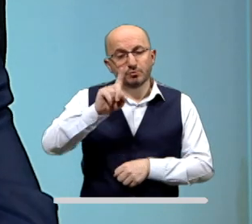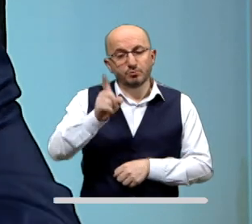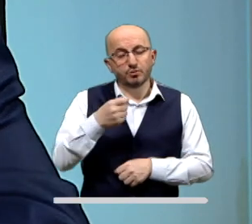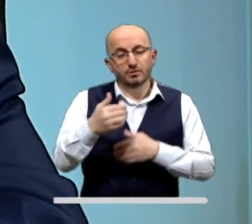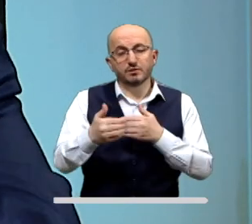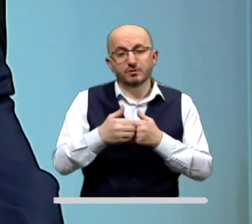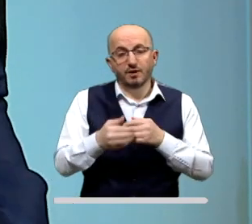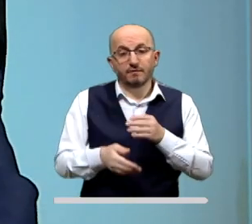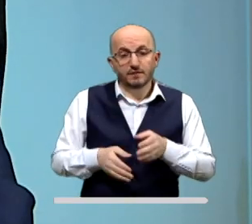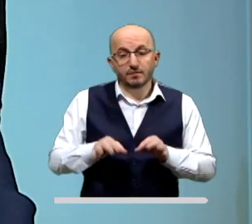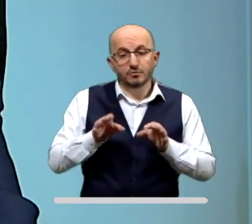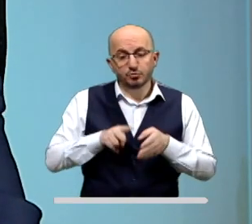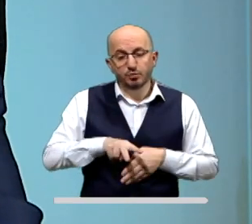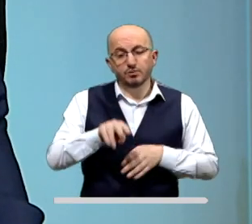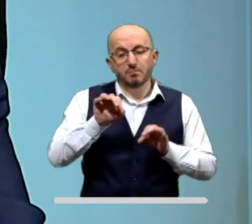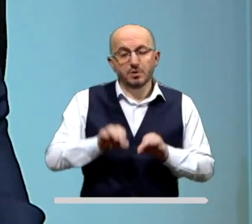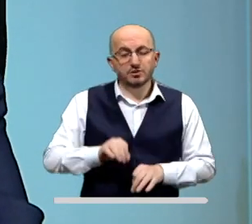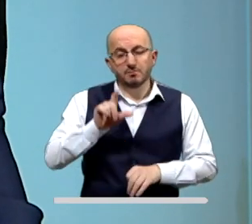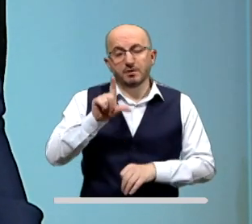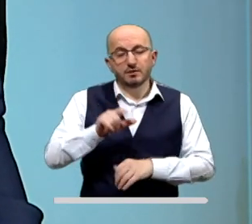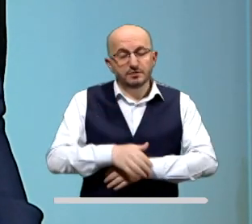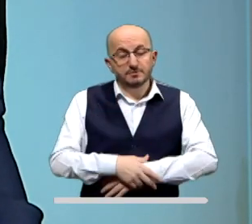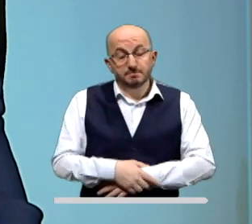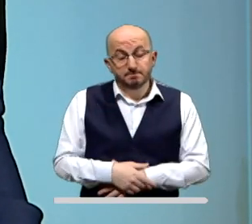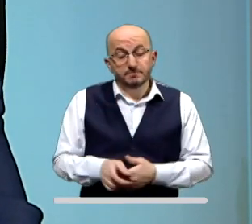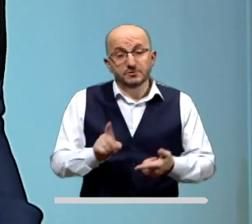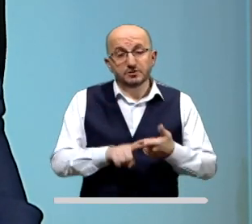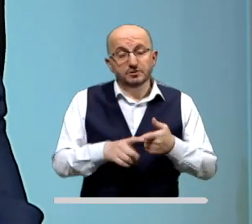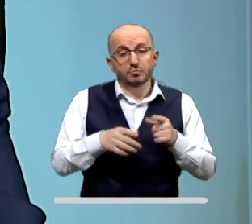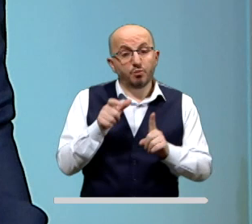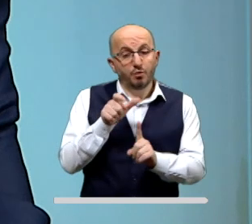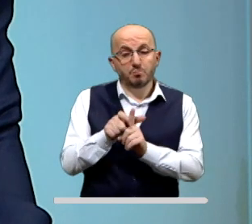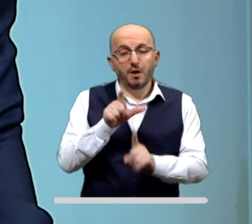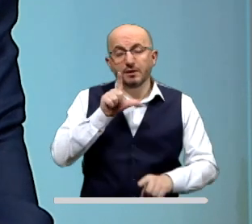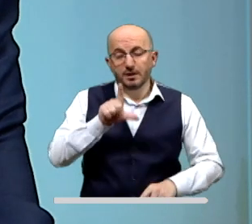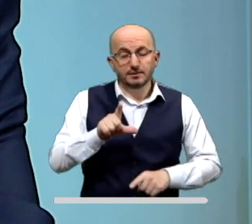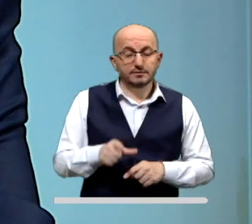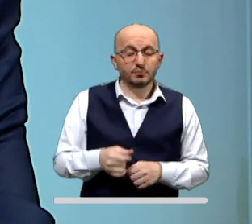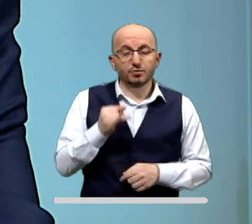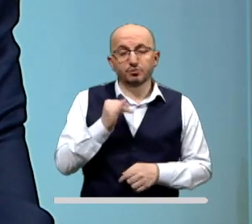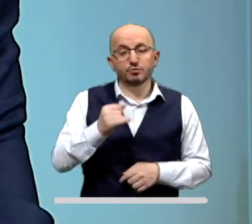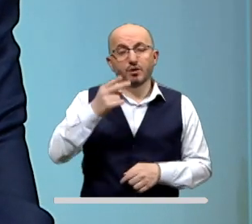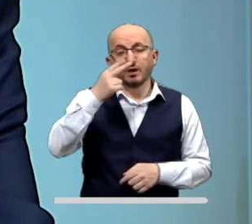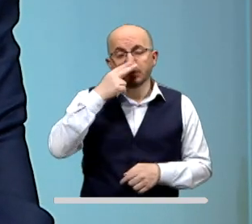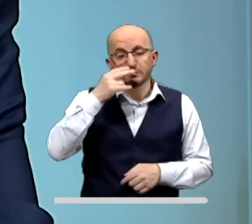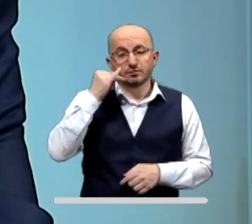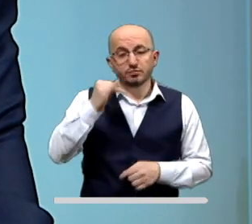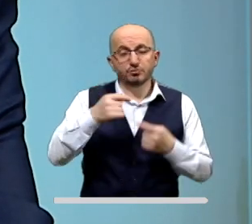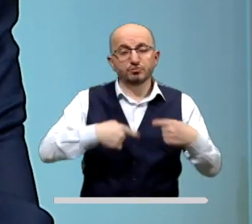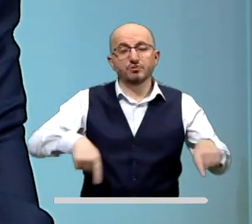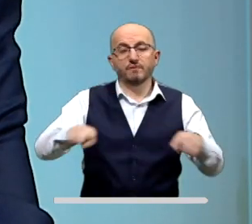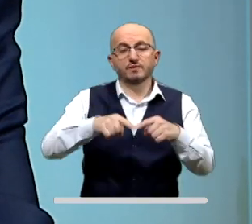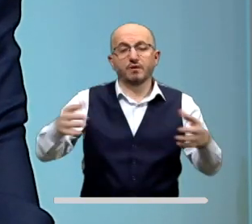tedavi yöntemine başvurmak lazım 2 sahip çıkmak lazım yani o Kötü alışkanlık kötü çevreden